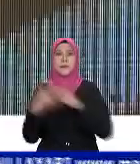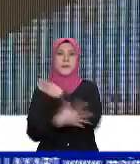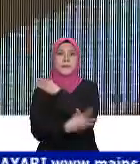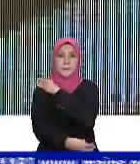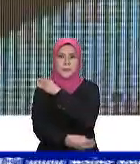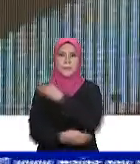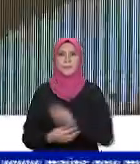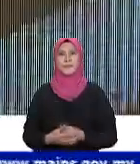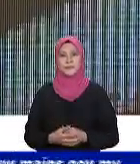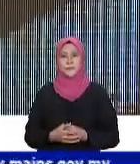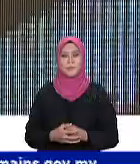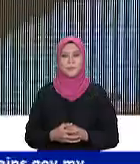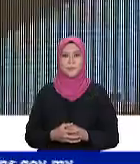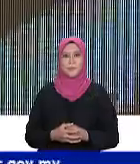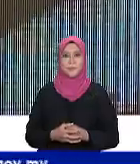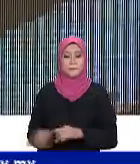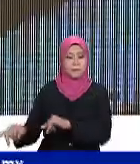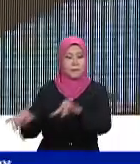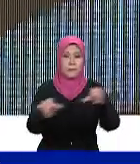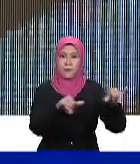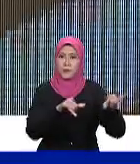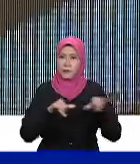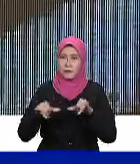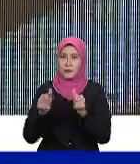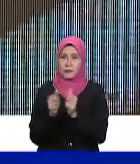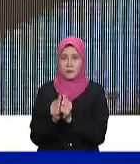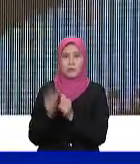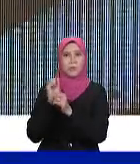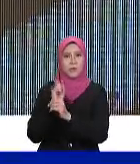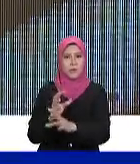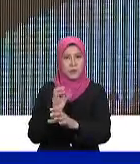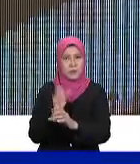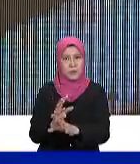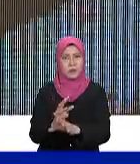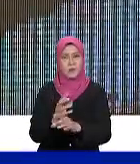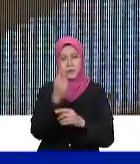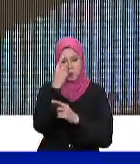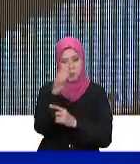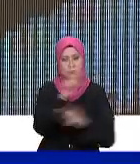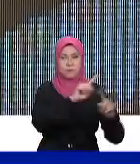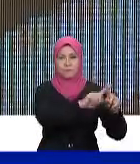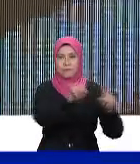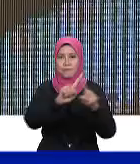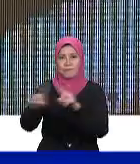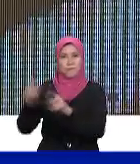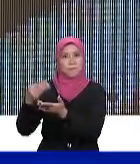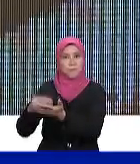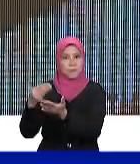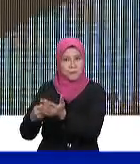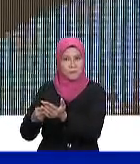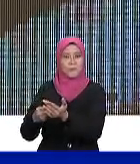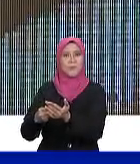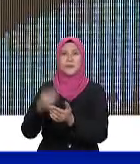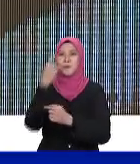kemiskinan. Ia selaras dengan usaha untuk mempelbagaikan sumber kewangan